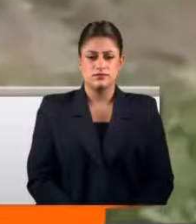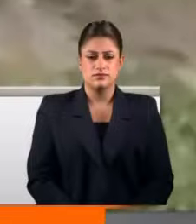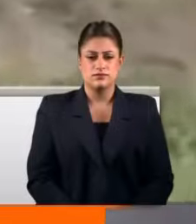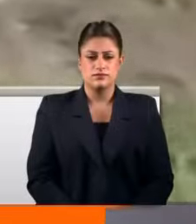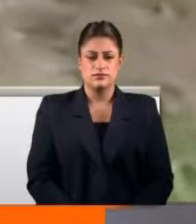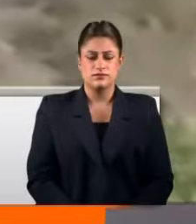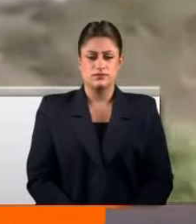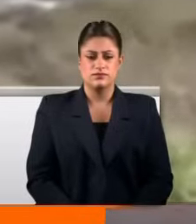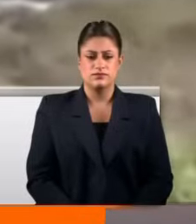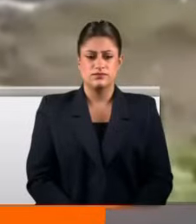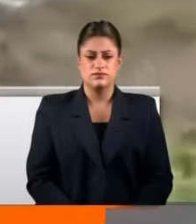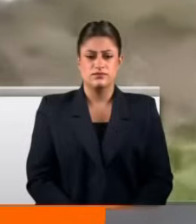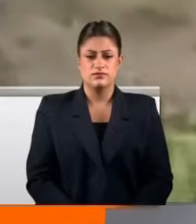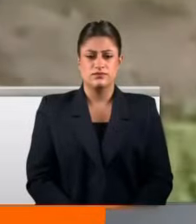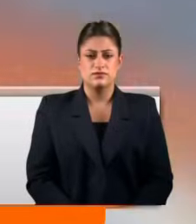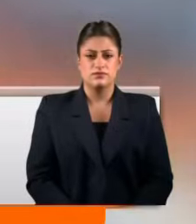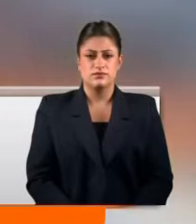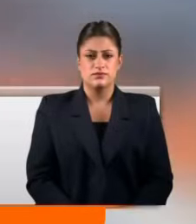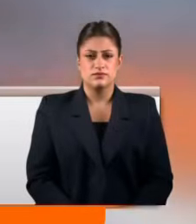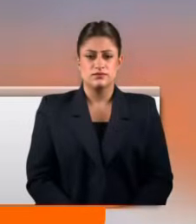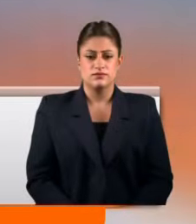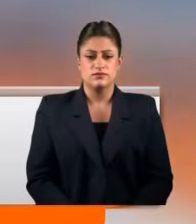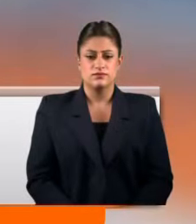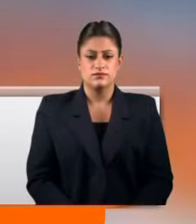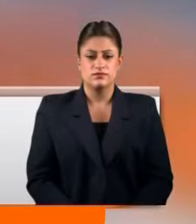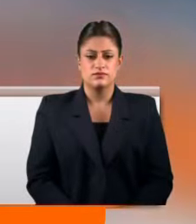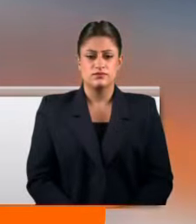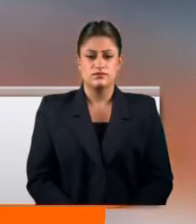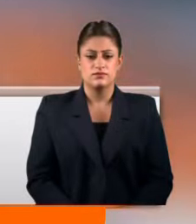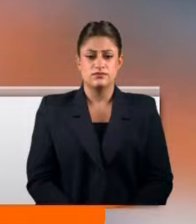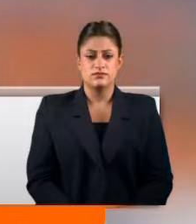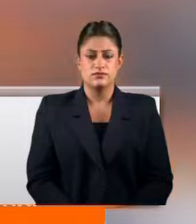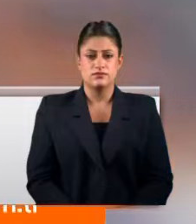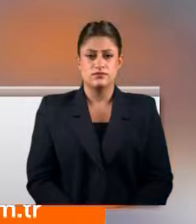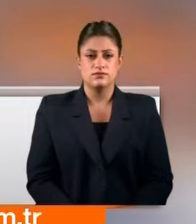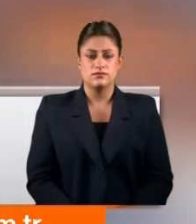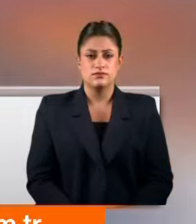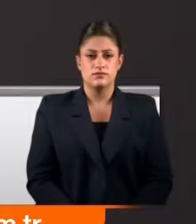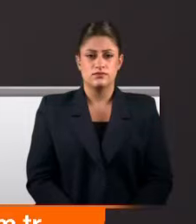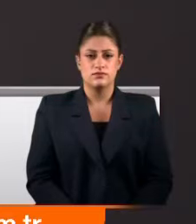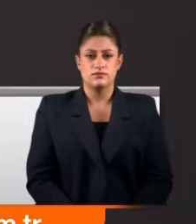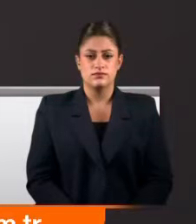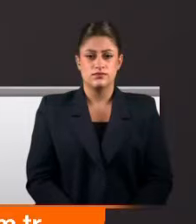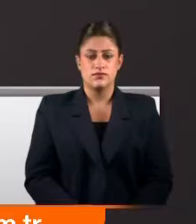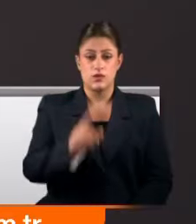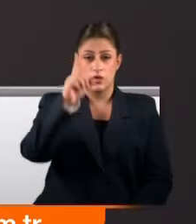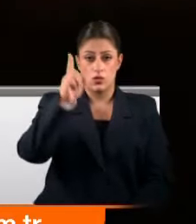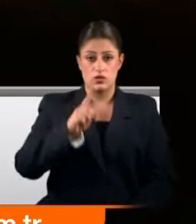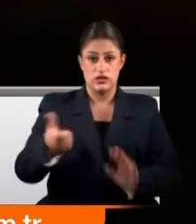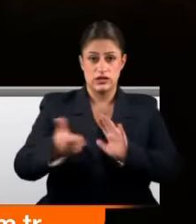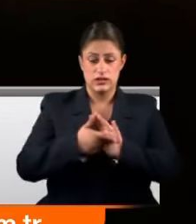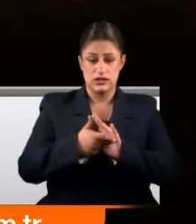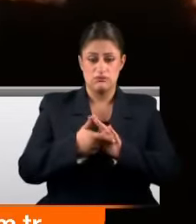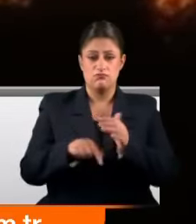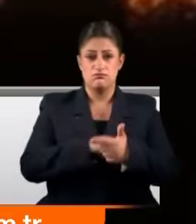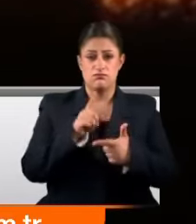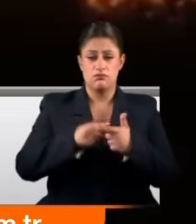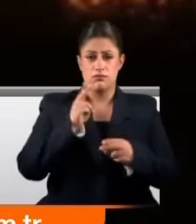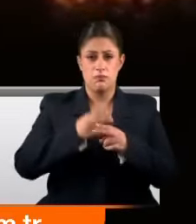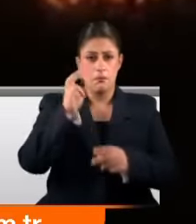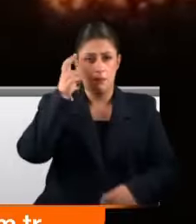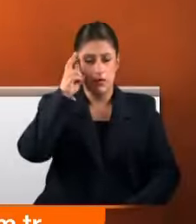ya. Aradın mı? Allah. Yangın böyle çıkıyor işte. Önce İzmir, hemen ardından